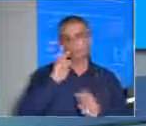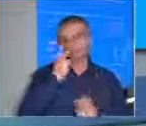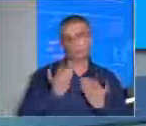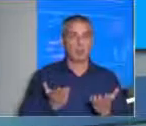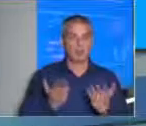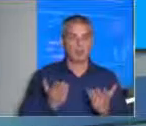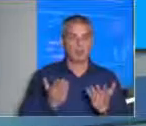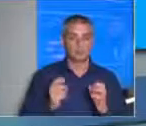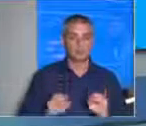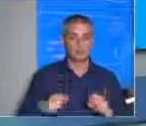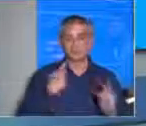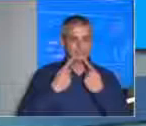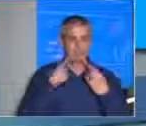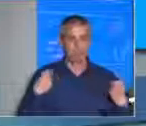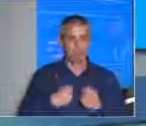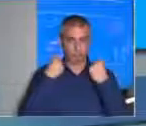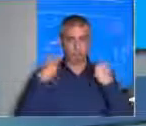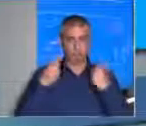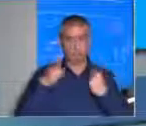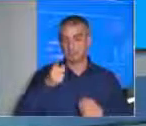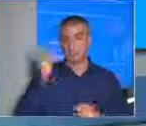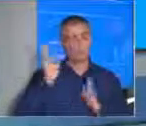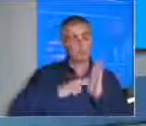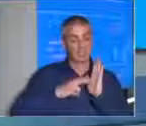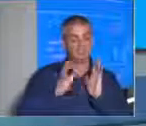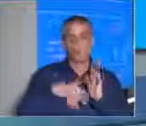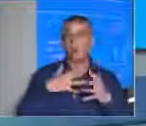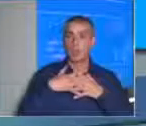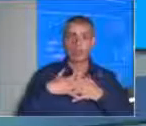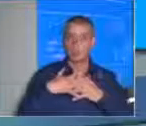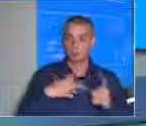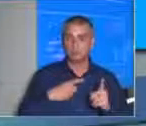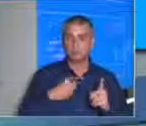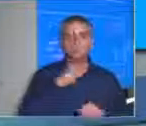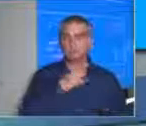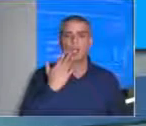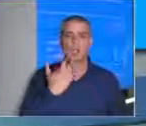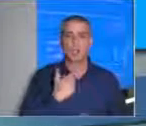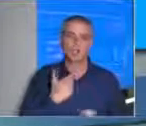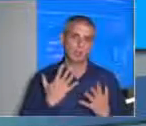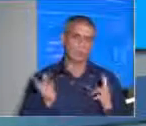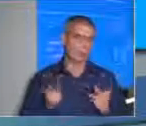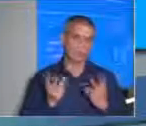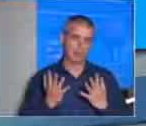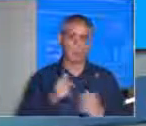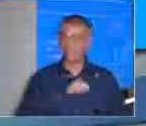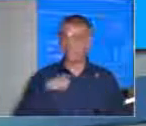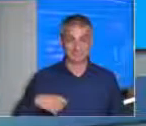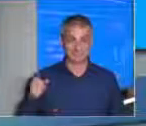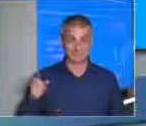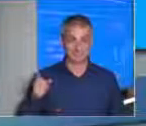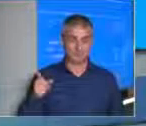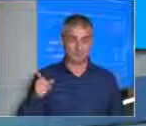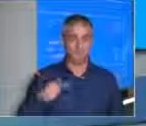לראות שבפיצוץ השיחות שהסינים הטילו מחסים על ארצות הברית, זה בעצם היה נשק קל מאוד של הסינים